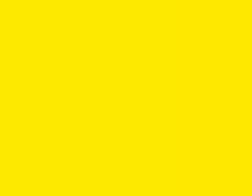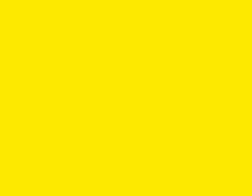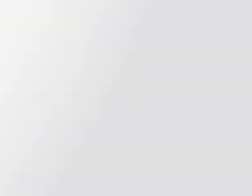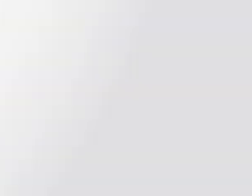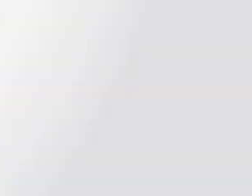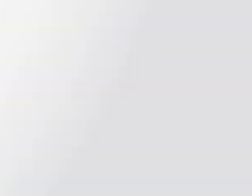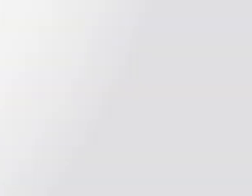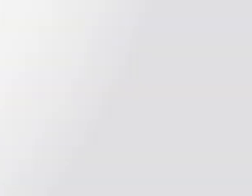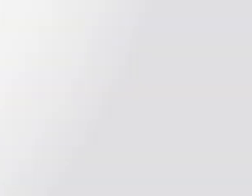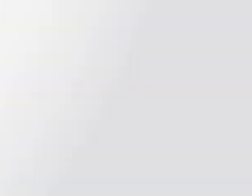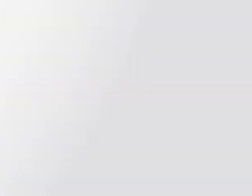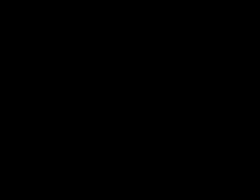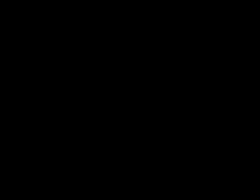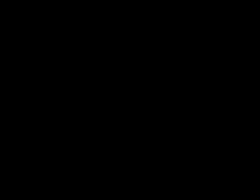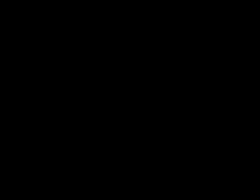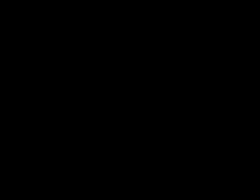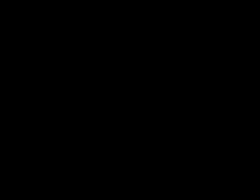Didik TV KPM.